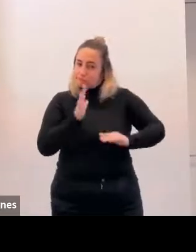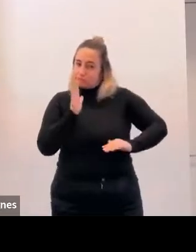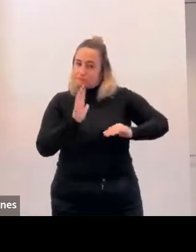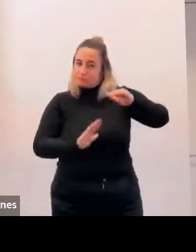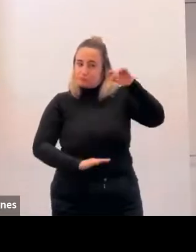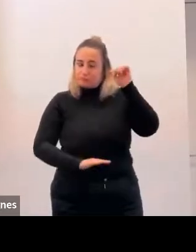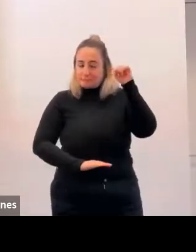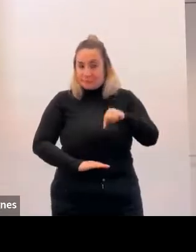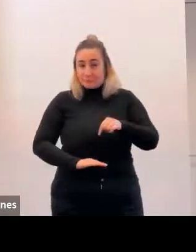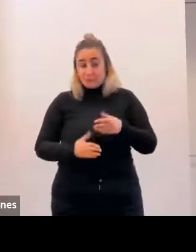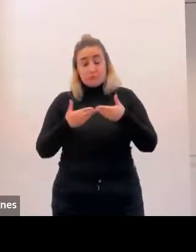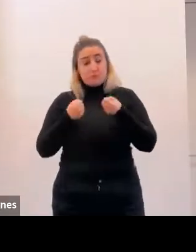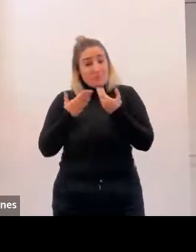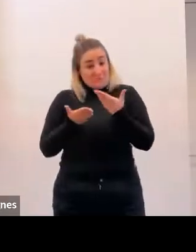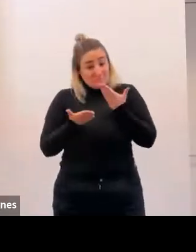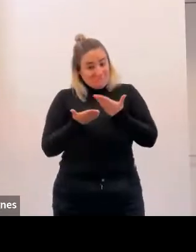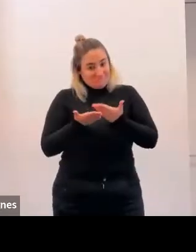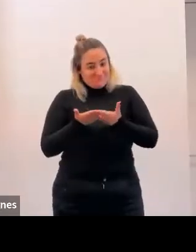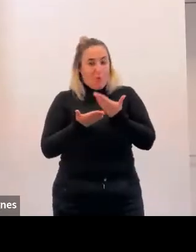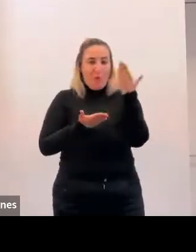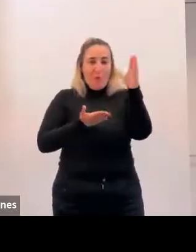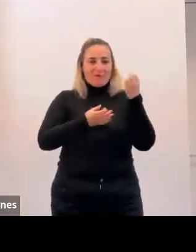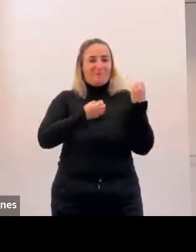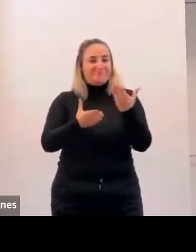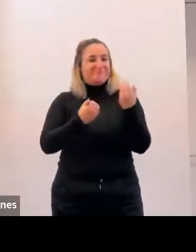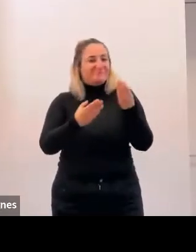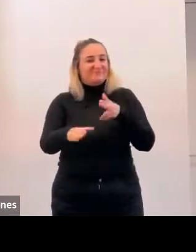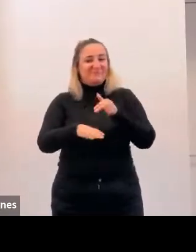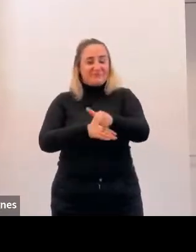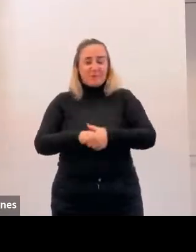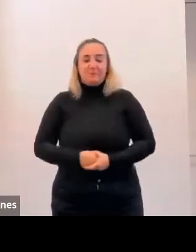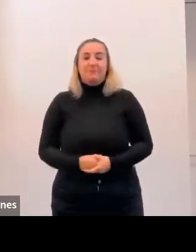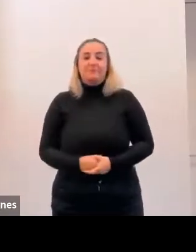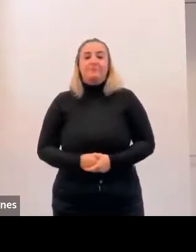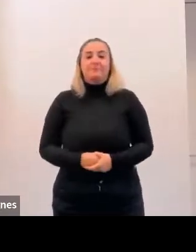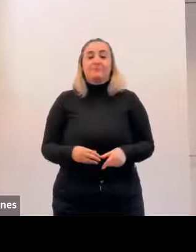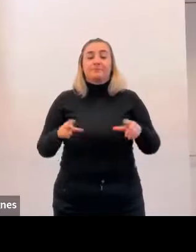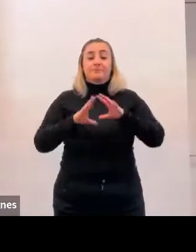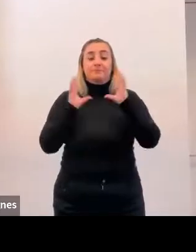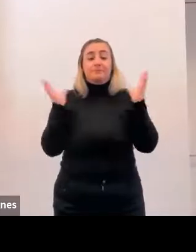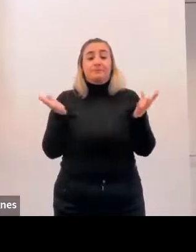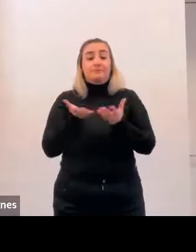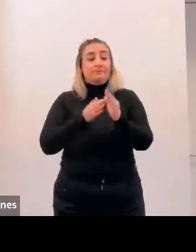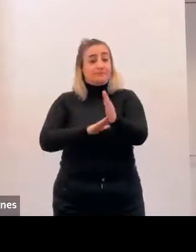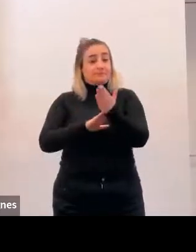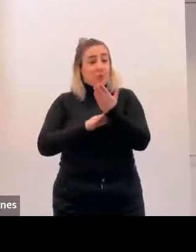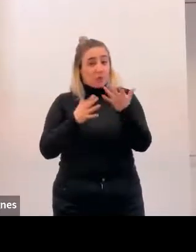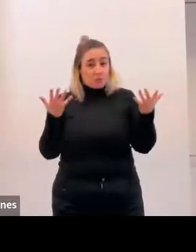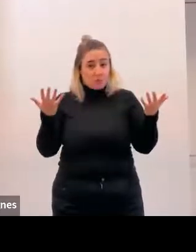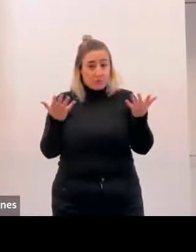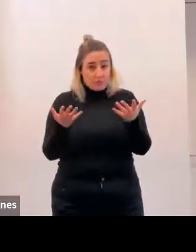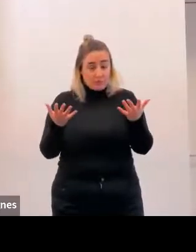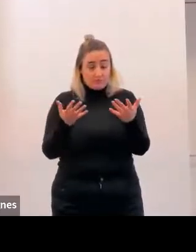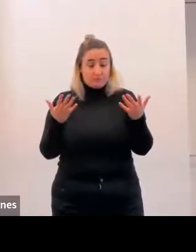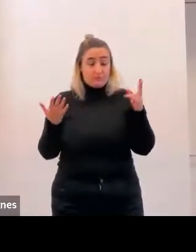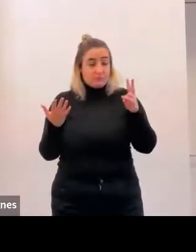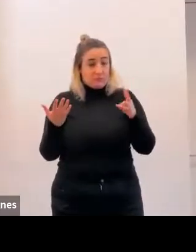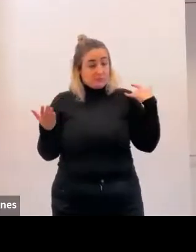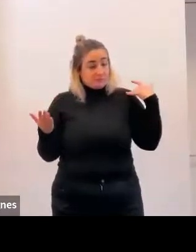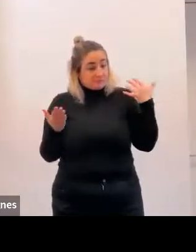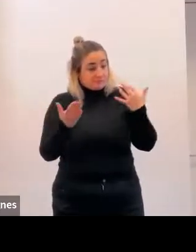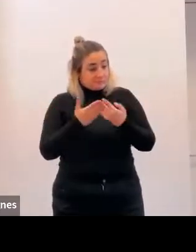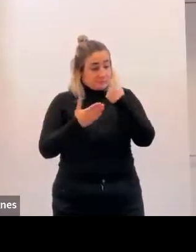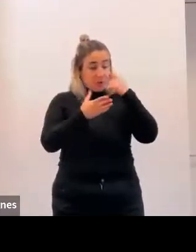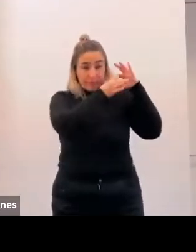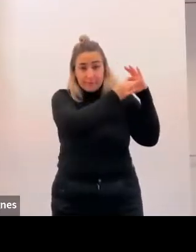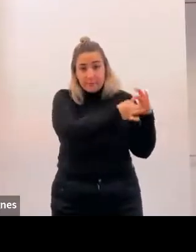propositions. Cette nouvelle organisation illustre enfin la continuité et la complémentarité, l'esprit avec